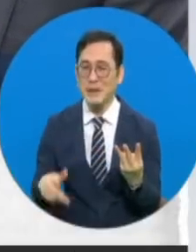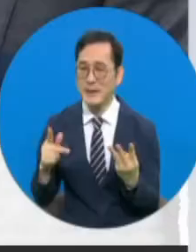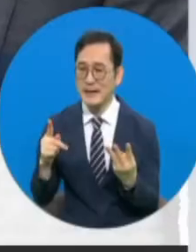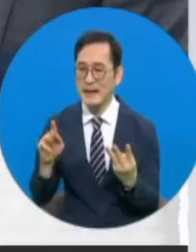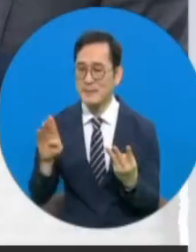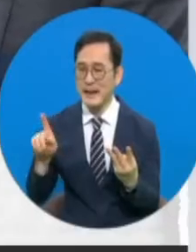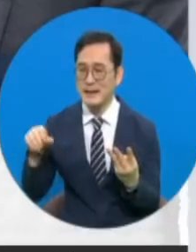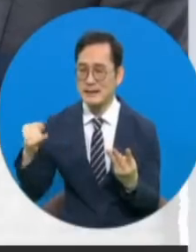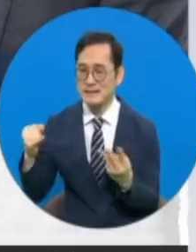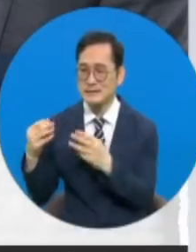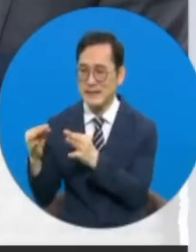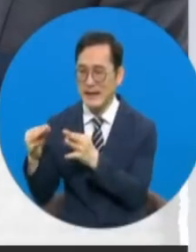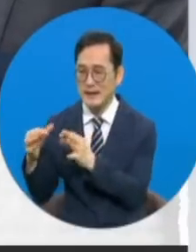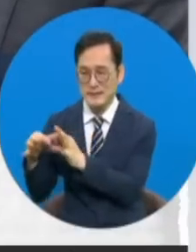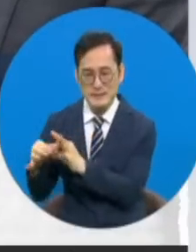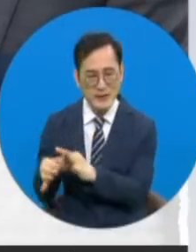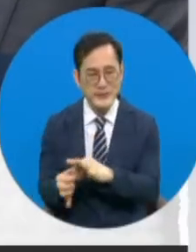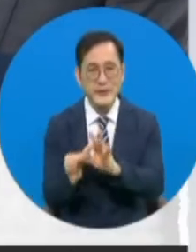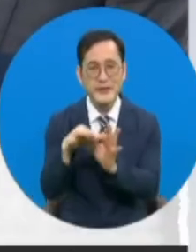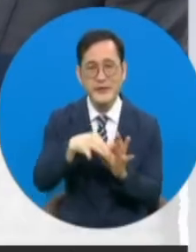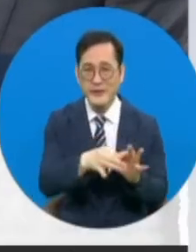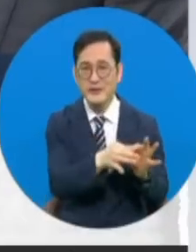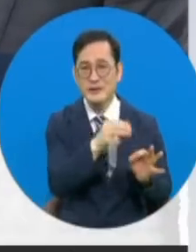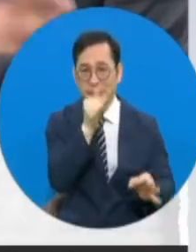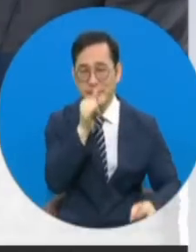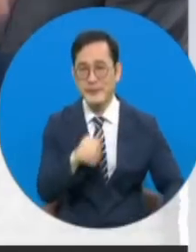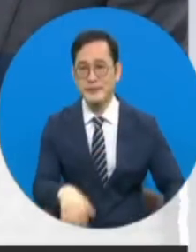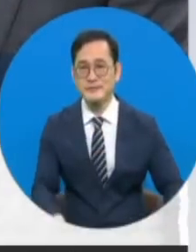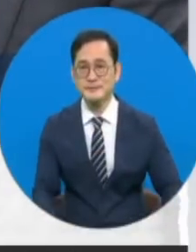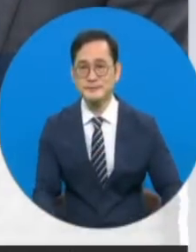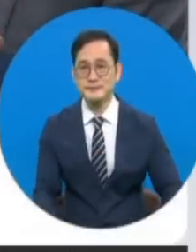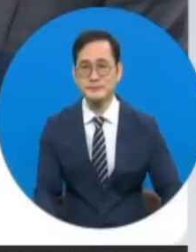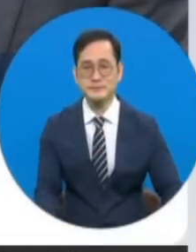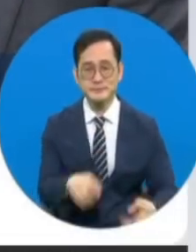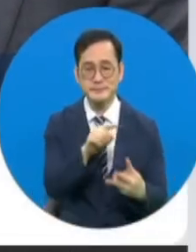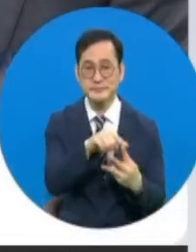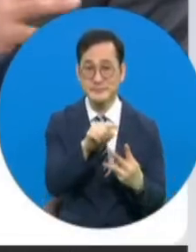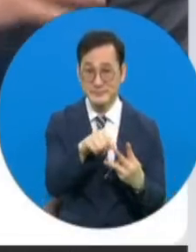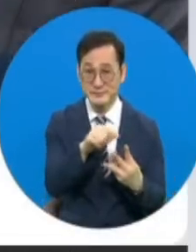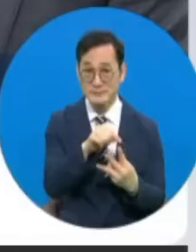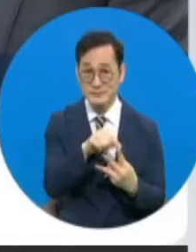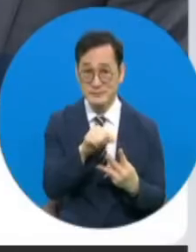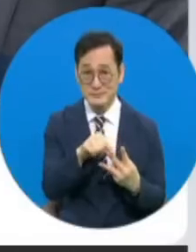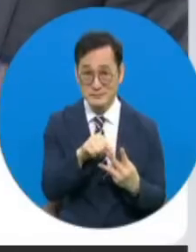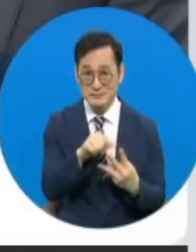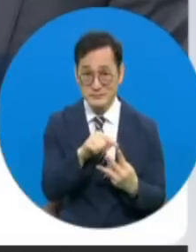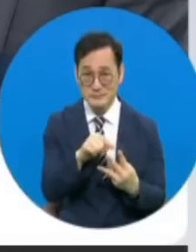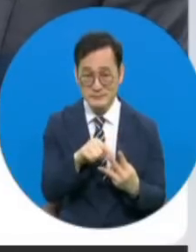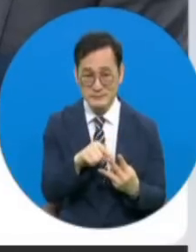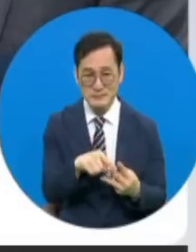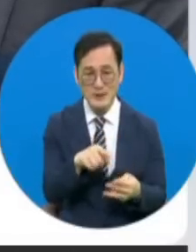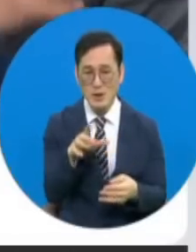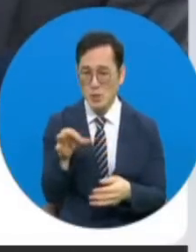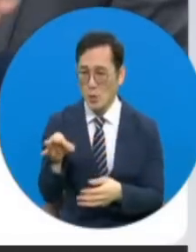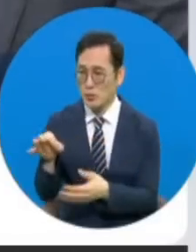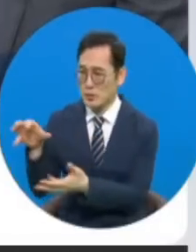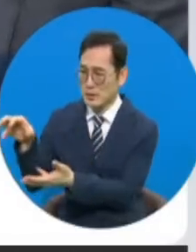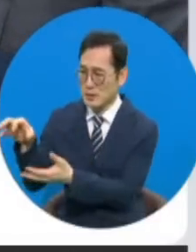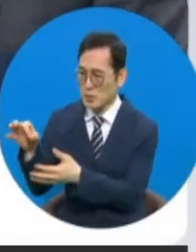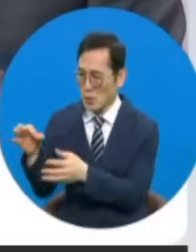있기 때문에 굉장히 깨끗합니다 왜냐하면 이제 그 비스듬이나 이런 거 하려고 그러면이 돈이 어디서 왔는가부터를